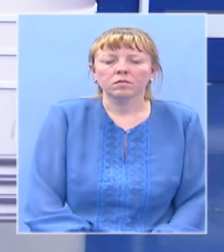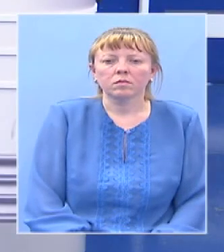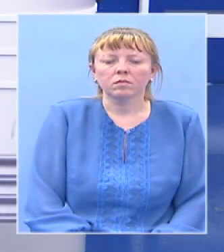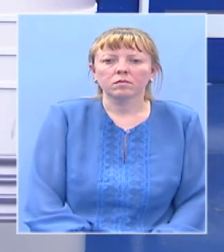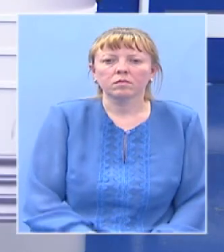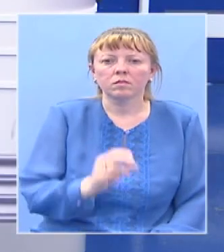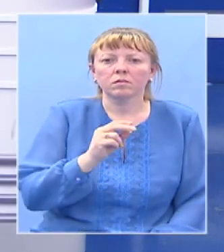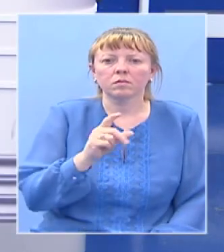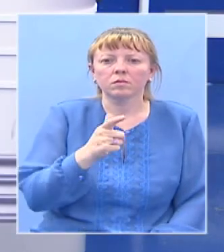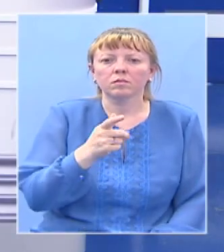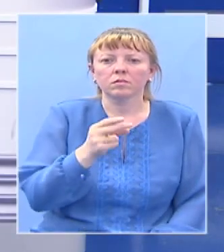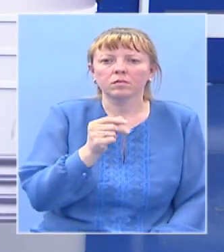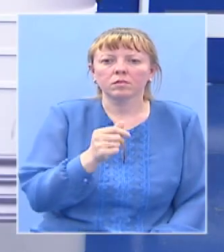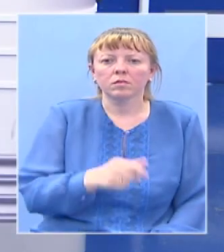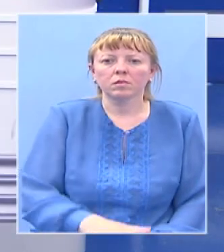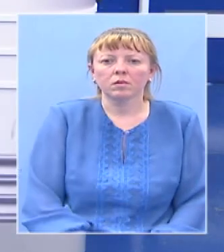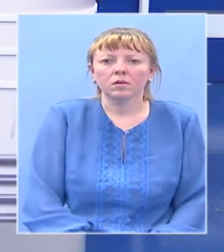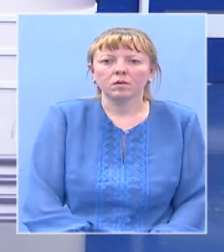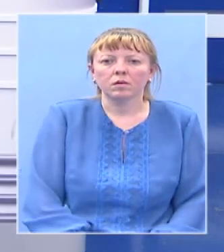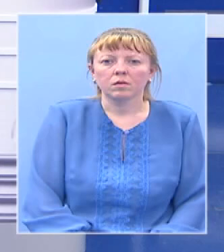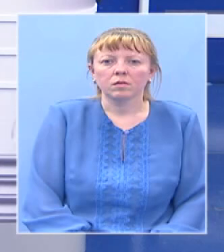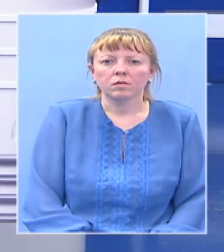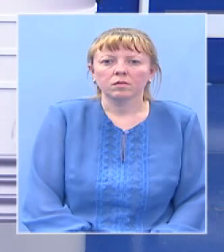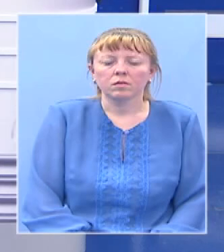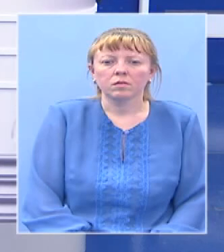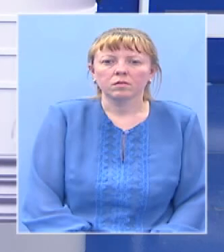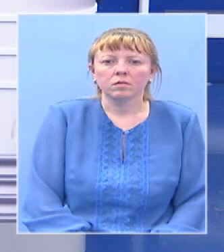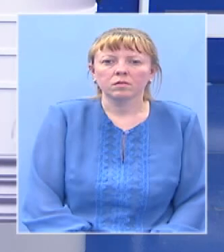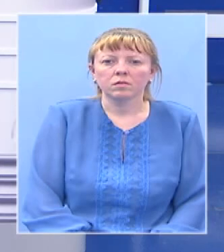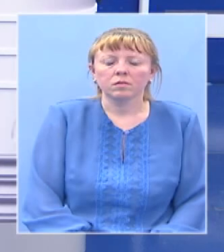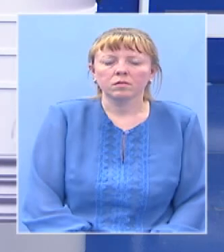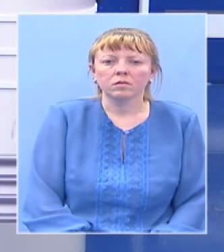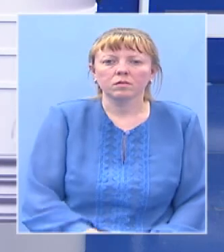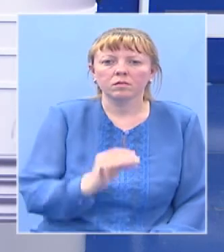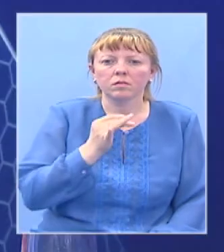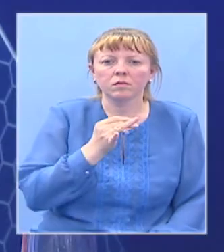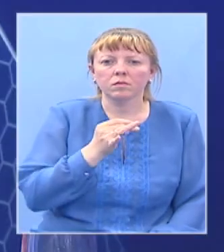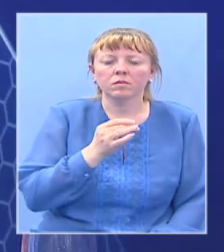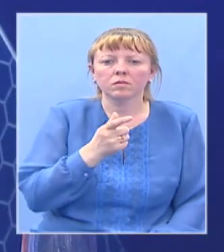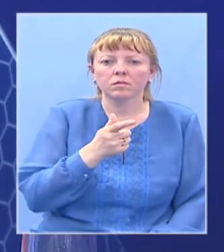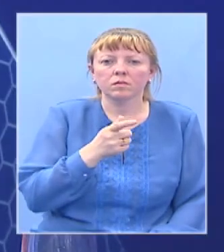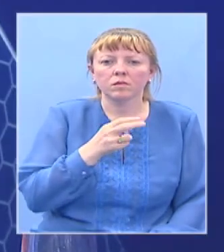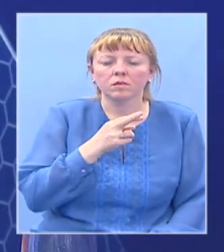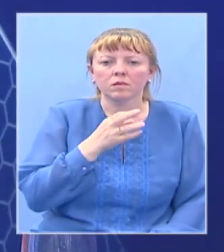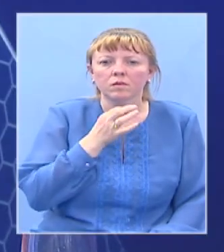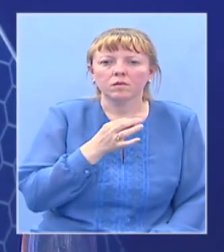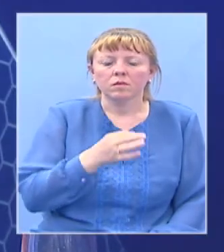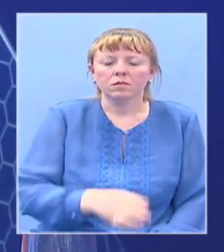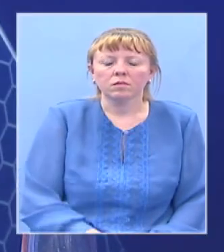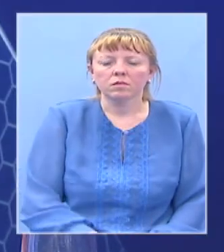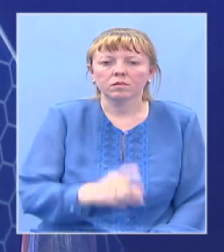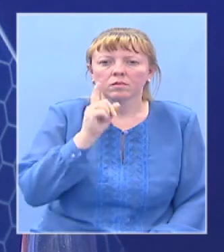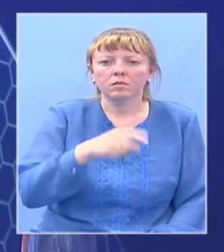задач вашего ведомства вообще вот реализация транспортно-логистического потенциал имеет стратегического